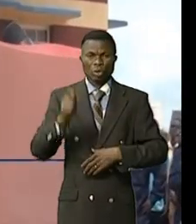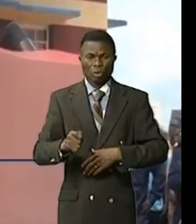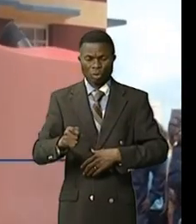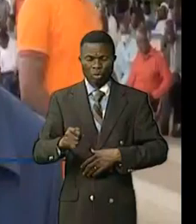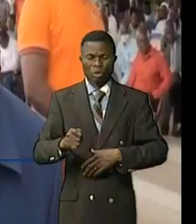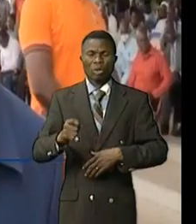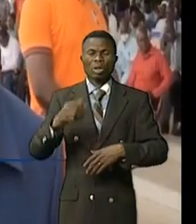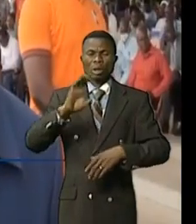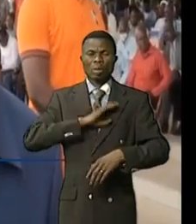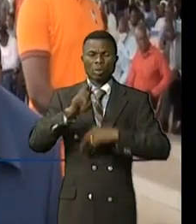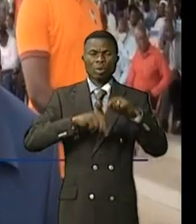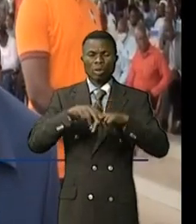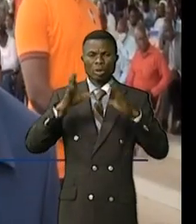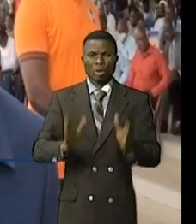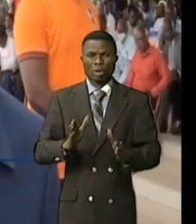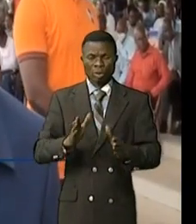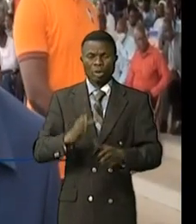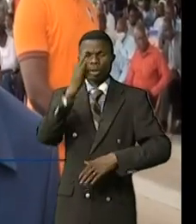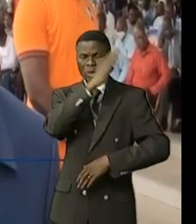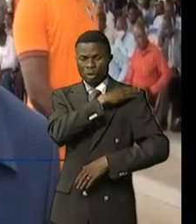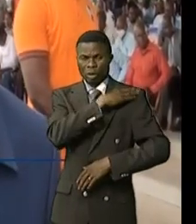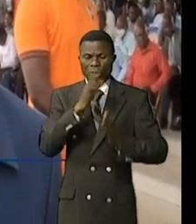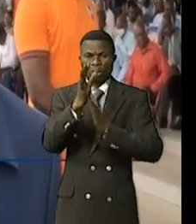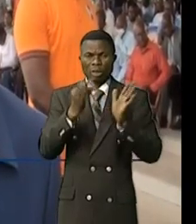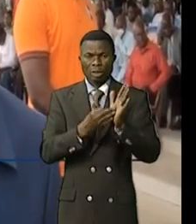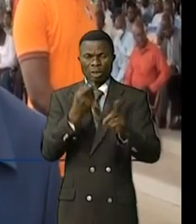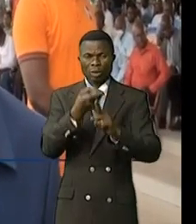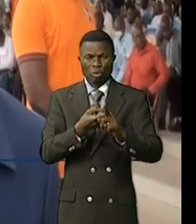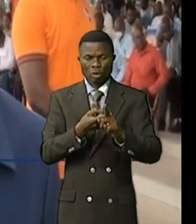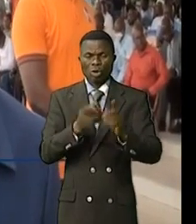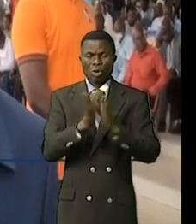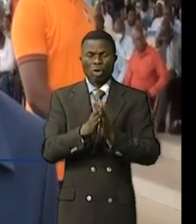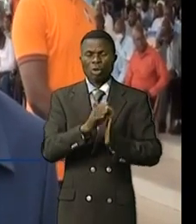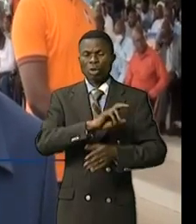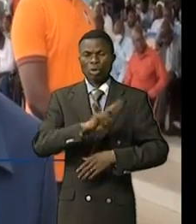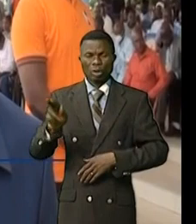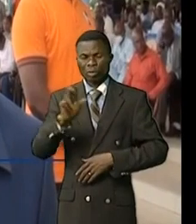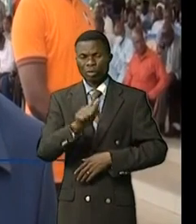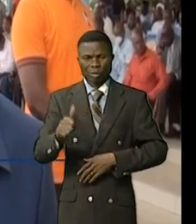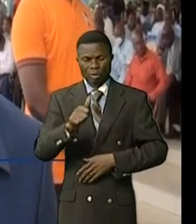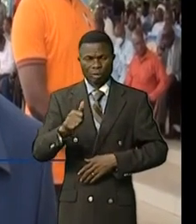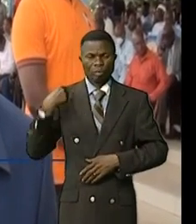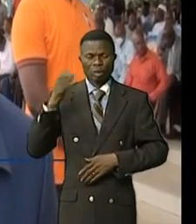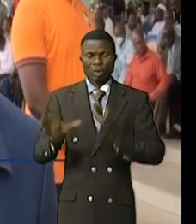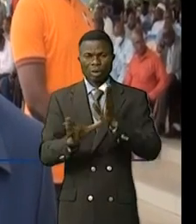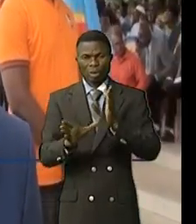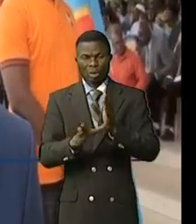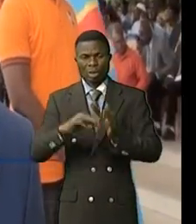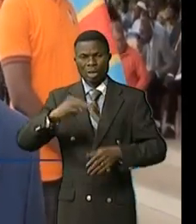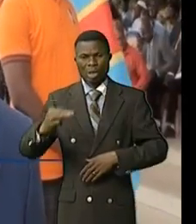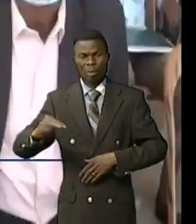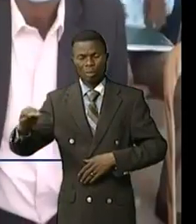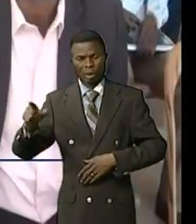police nationale congolaise ont été décorés ce 18 octobre 2021 par le gouverneur intérimaire du Maniema, Afani Idriss